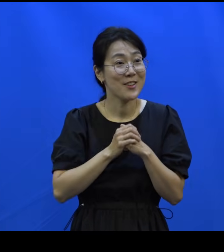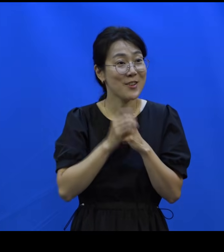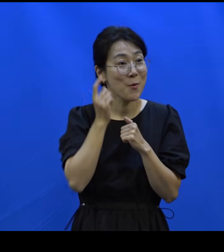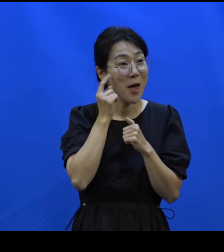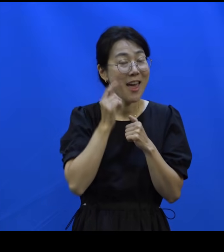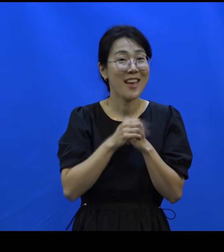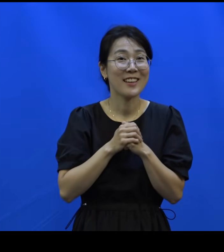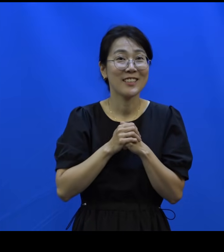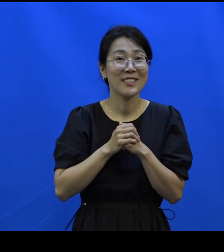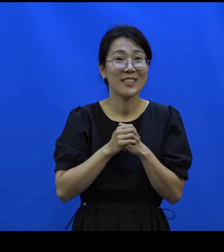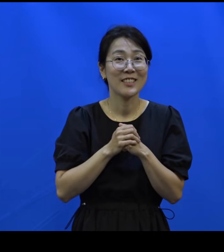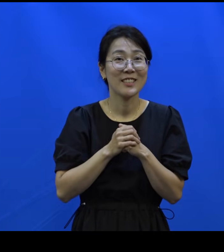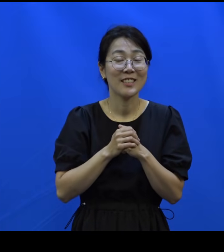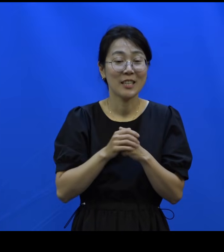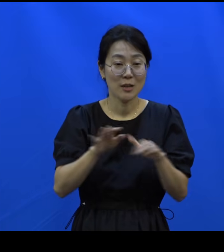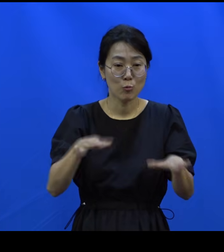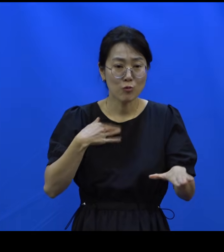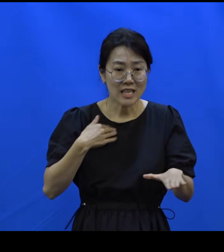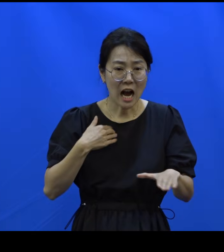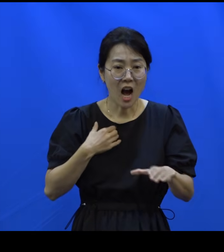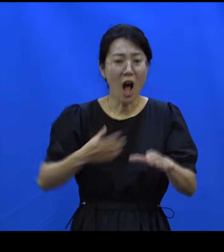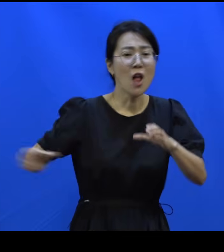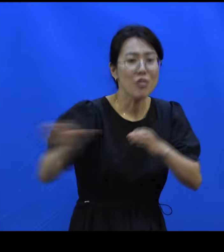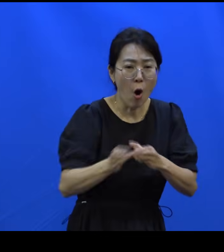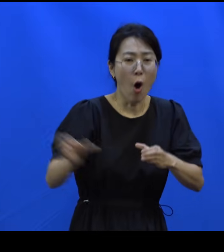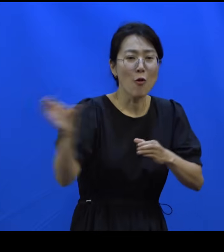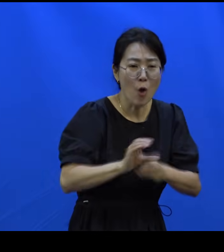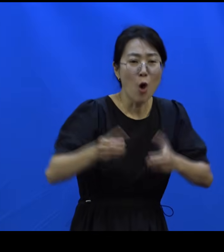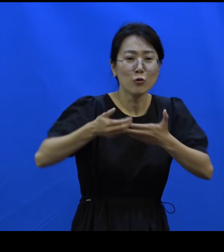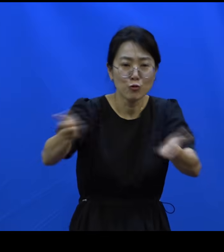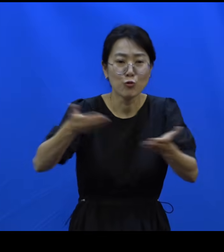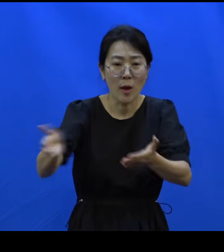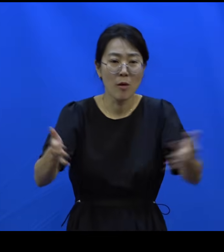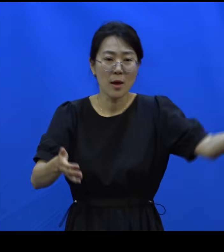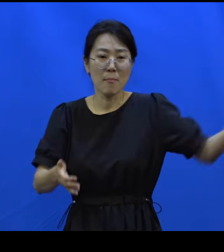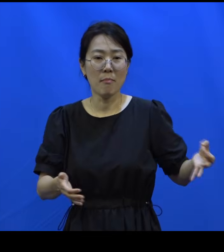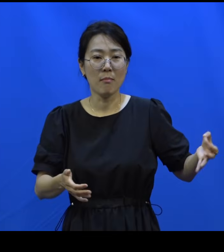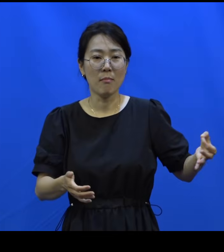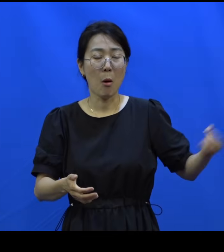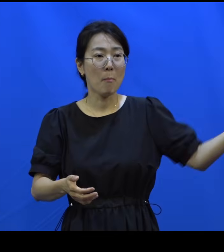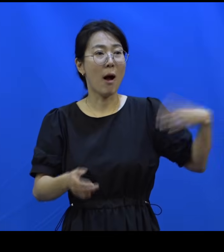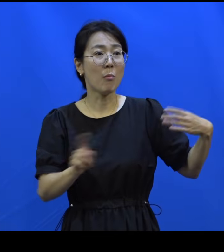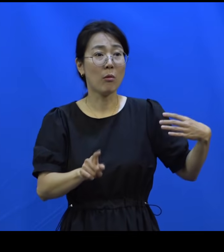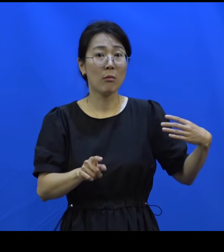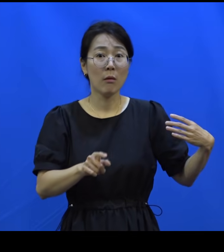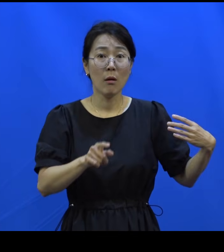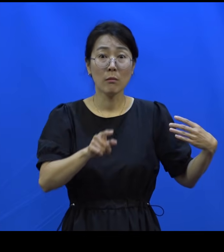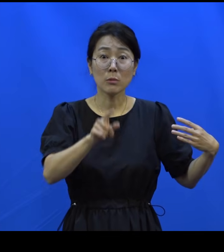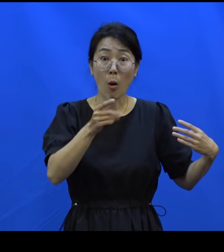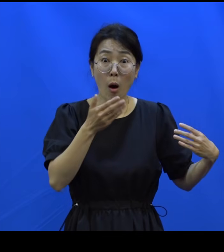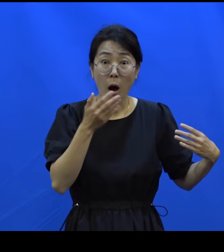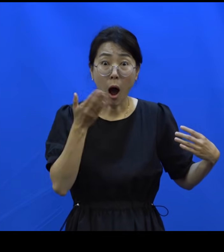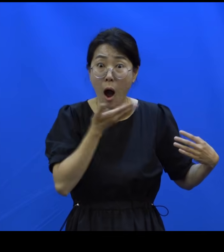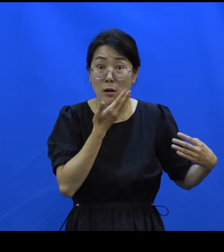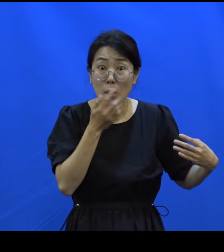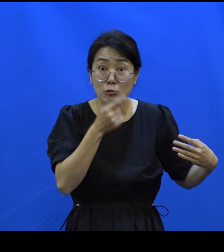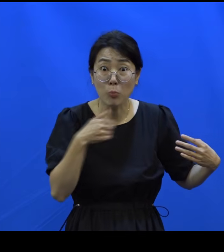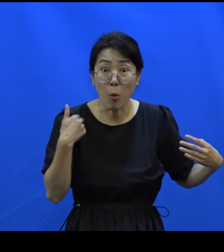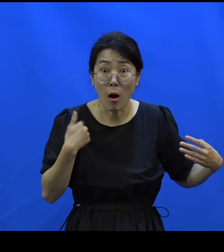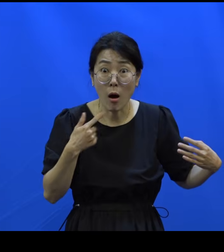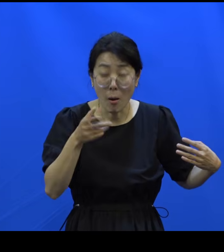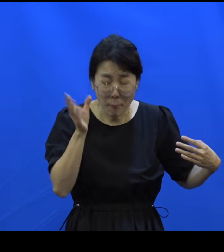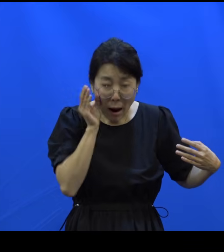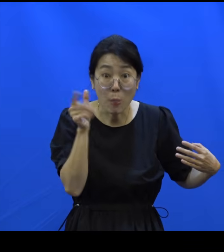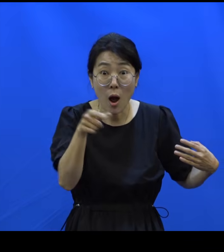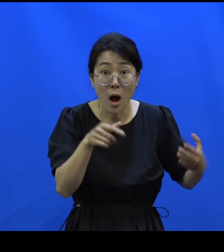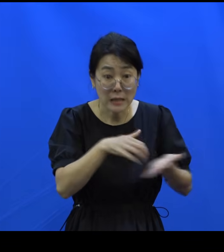행동할 때 처음 반응은 이 사람 정상이 아닌 것 같아, 바보야, 의문이 생기죠. 무엇 때문에 이런 말도 안 되는 행동을 하는 거지?